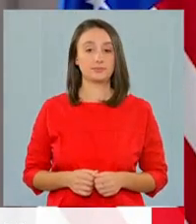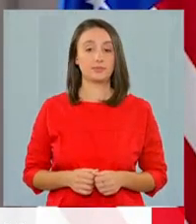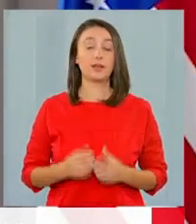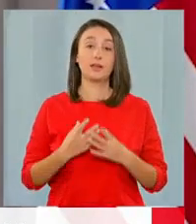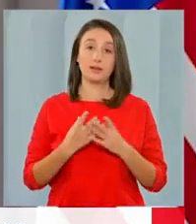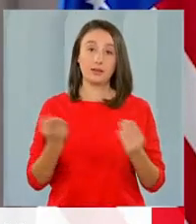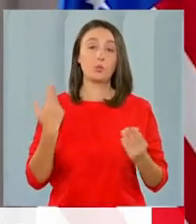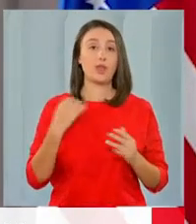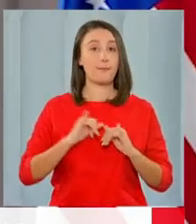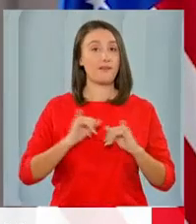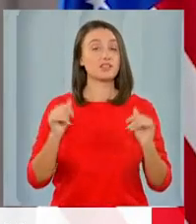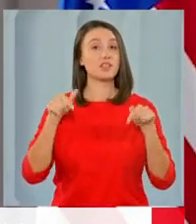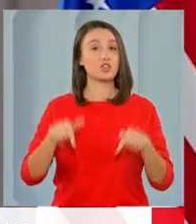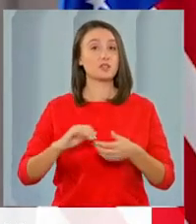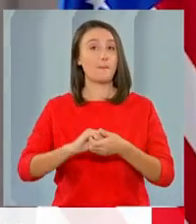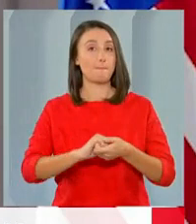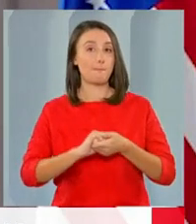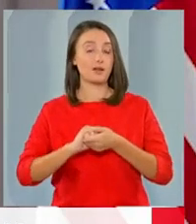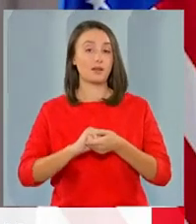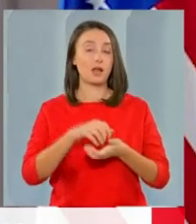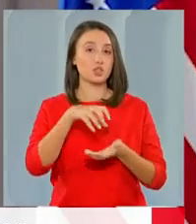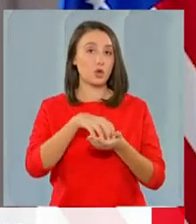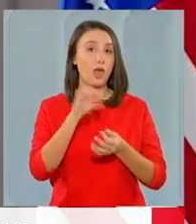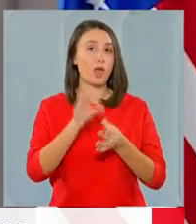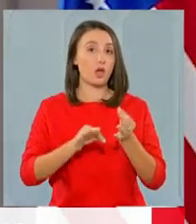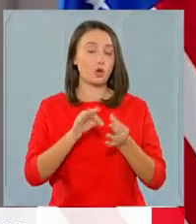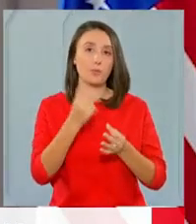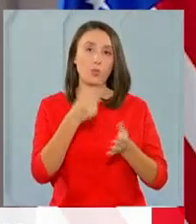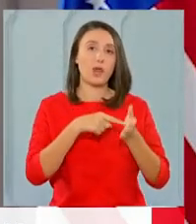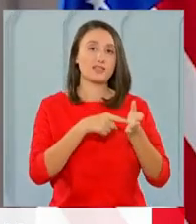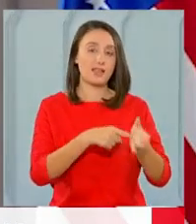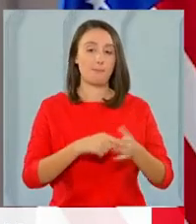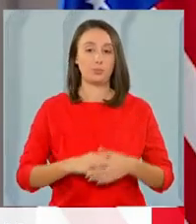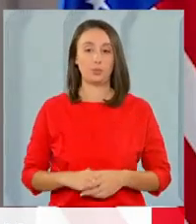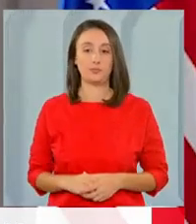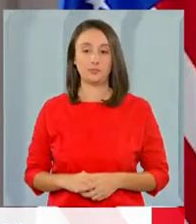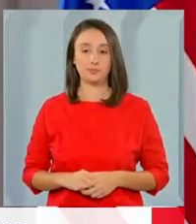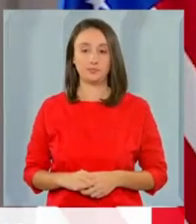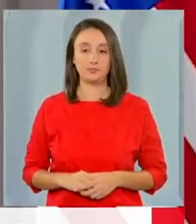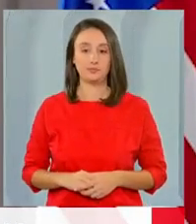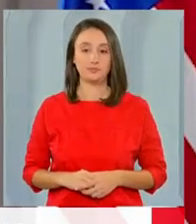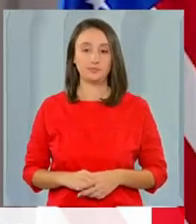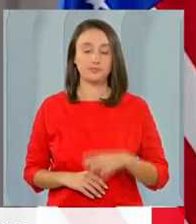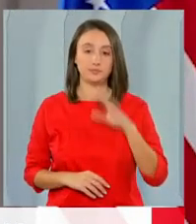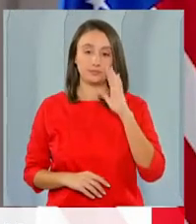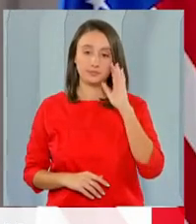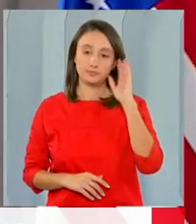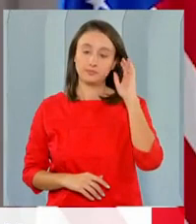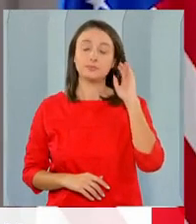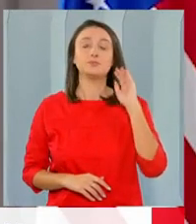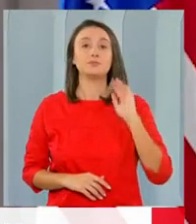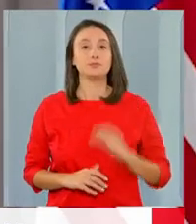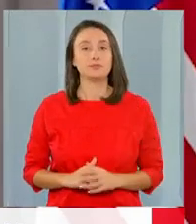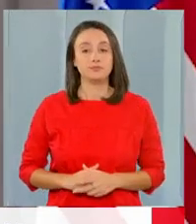De mult am avansat în acest parteneriat în zona economică vă dau un singur exemplu care după părerea mea este